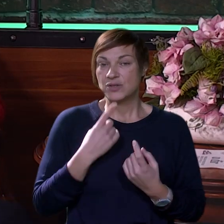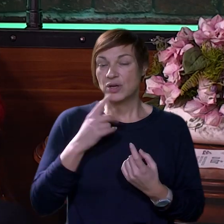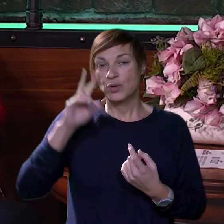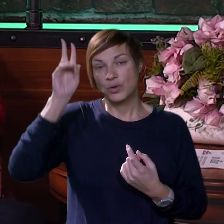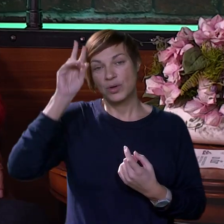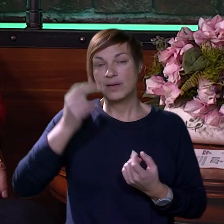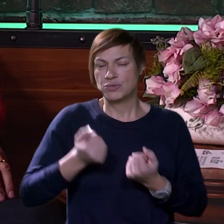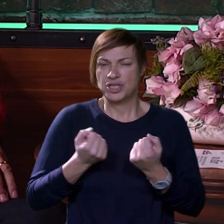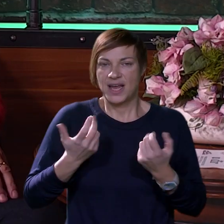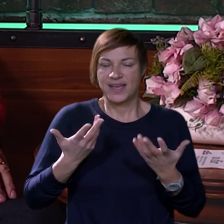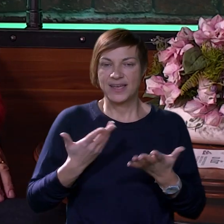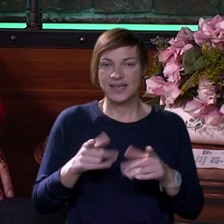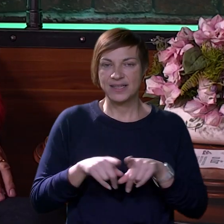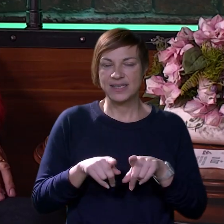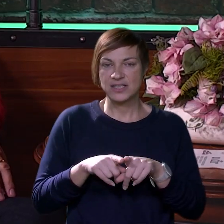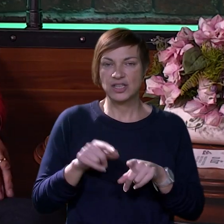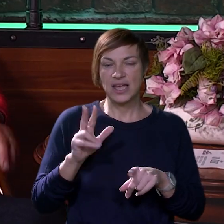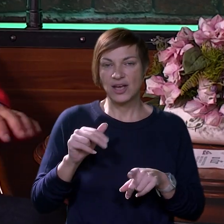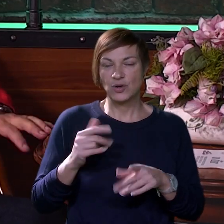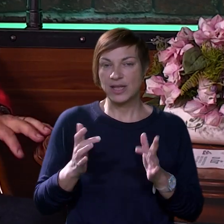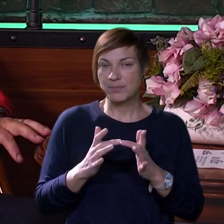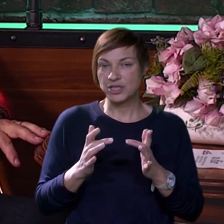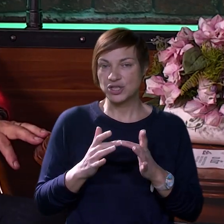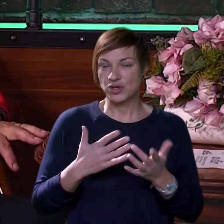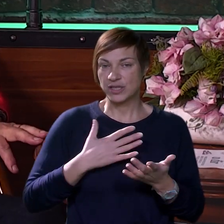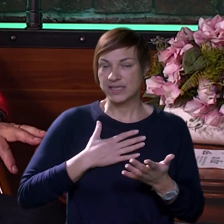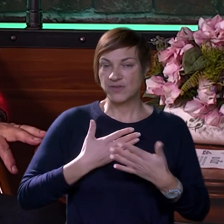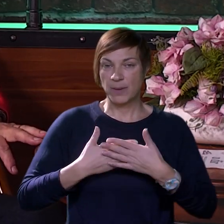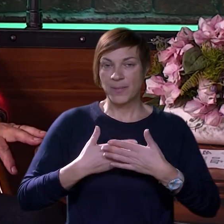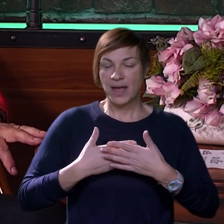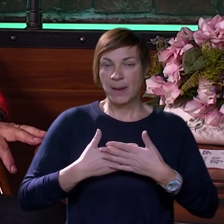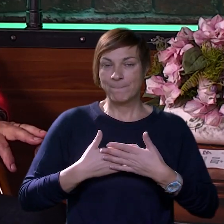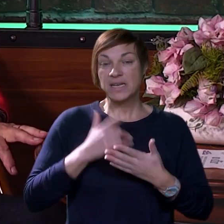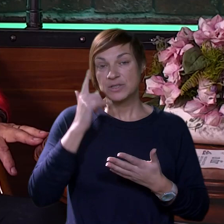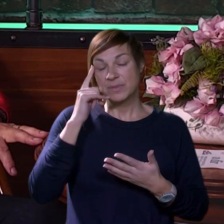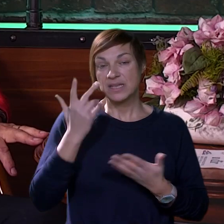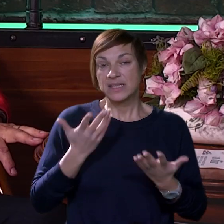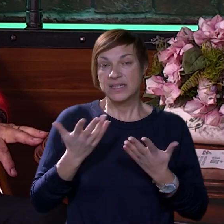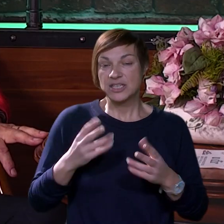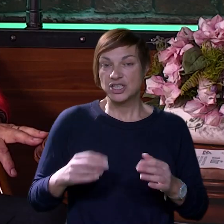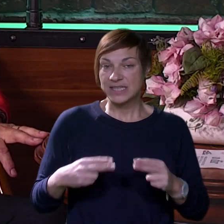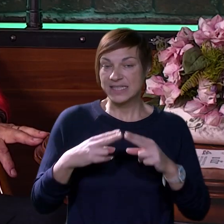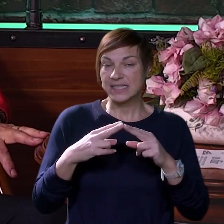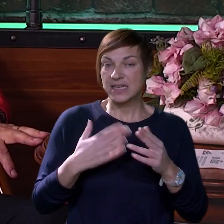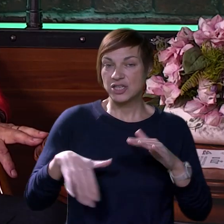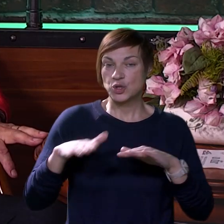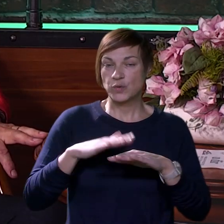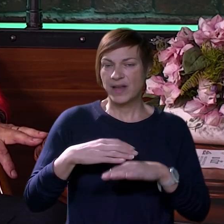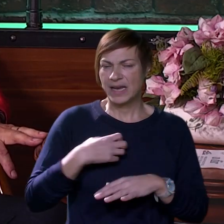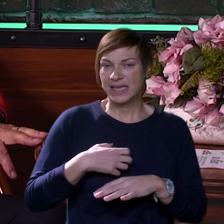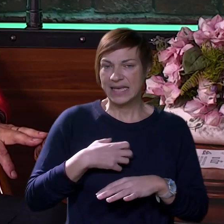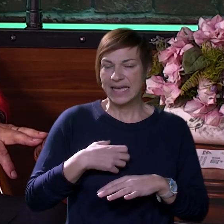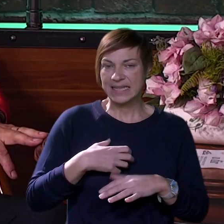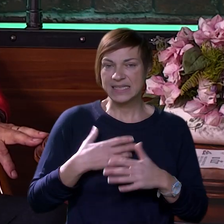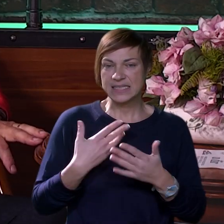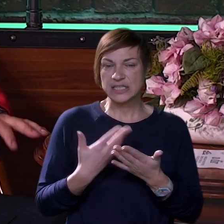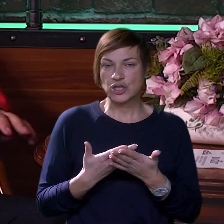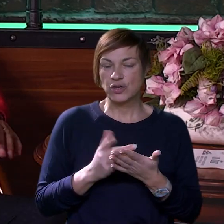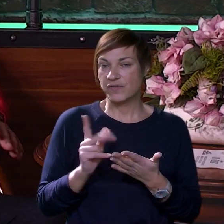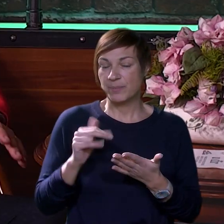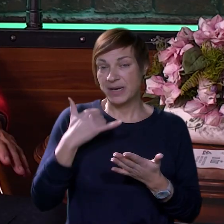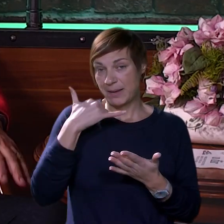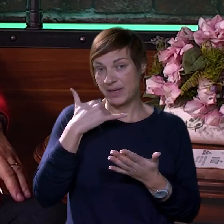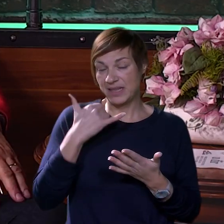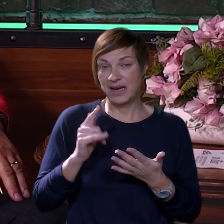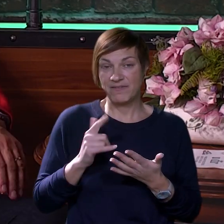situaciji u kojoj ne možeš reagirati. Isto tako da imaš neki kontakt sa svojim najbližima, da se zna gdje ćete se naći, jer u velikim tim katastrofama